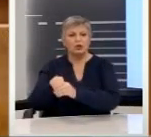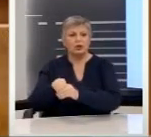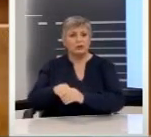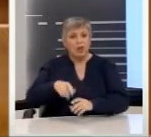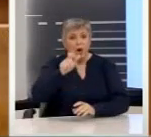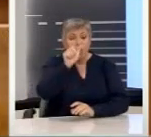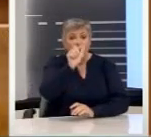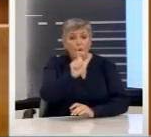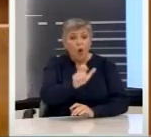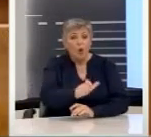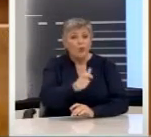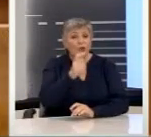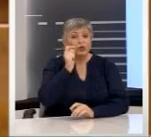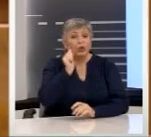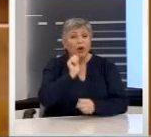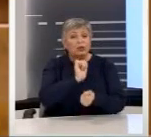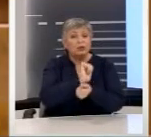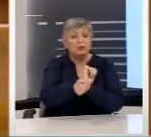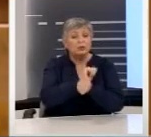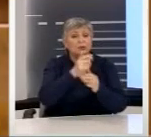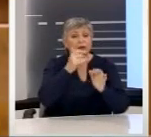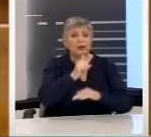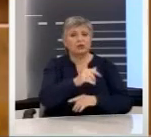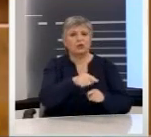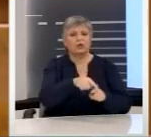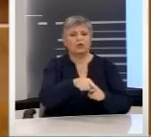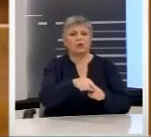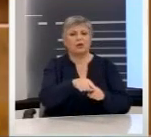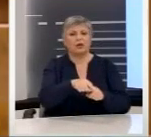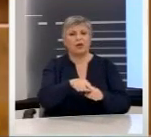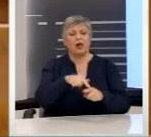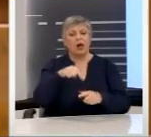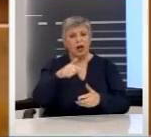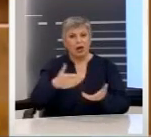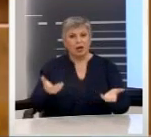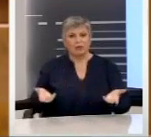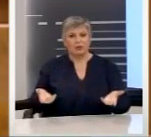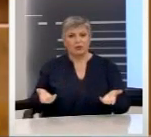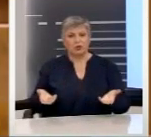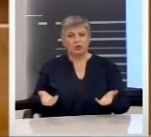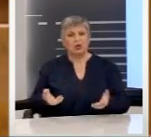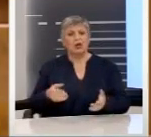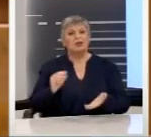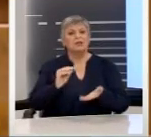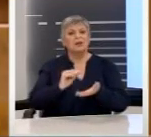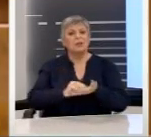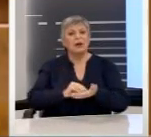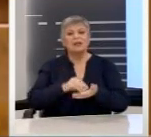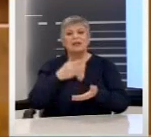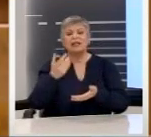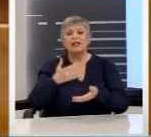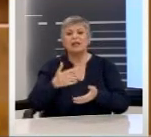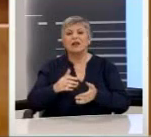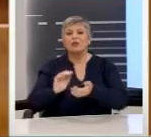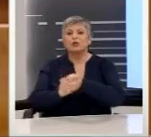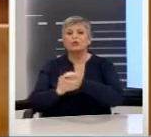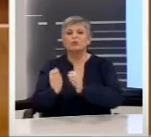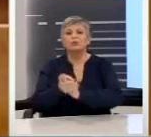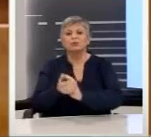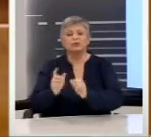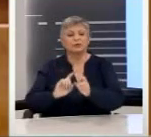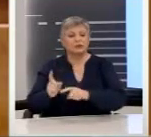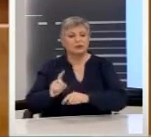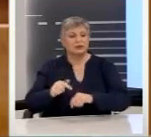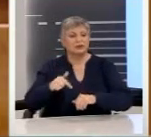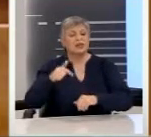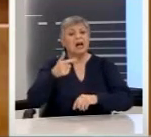Εσουβίτης. Και ένατον, για τη σύσταση συμμορίας σε βάρος του κυρίου Μαρινάκη από τον Χριστοφορίδη, τον πατέρα